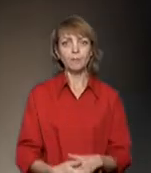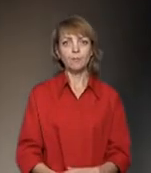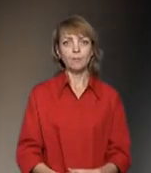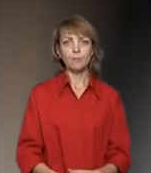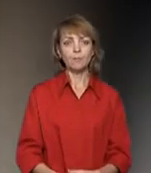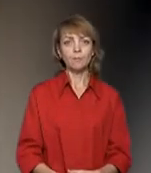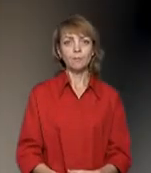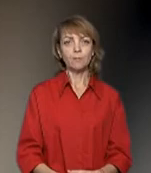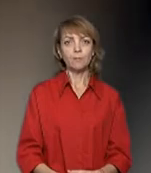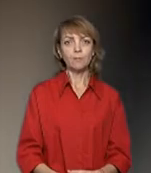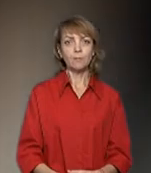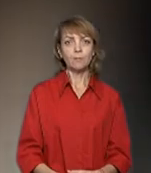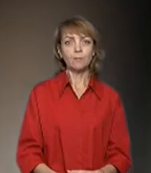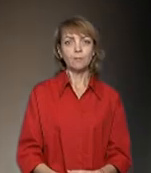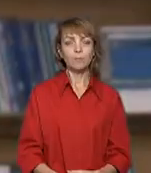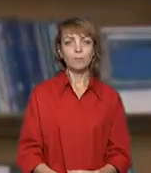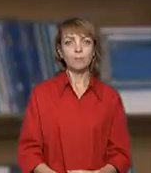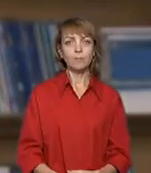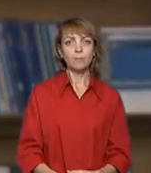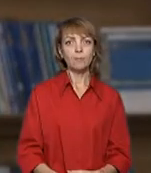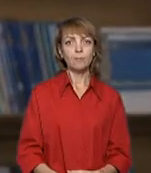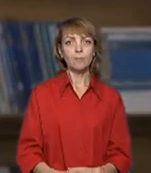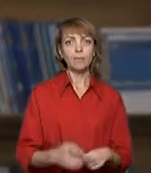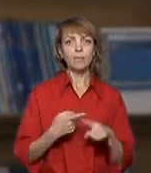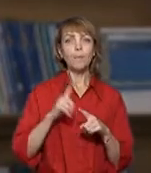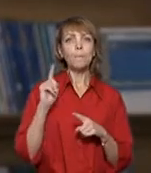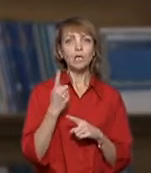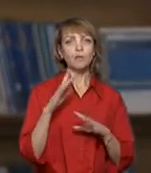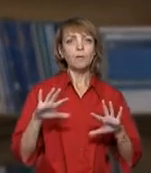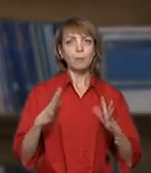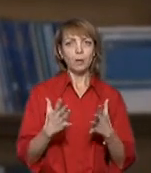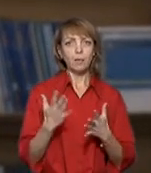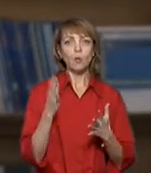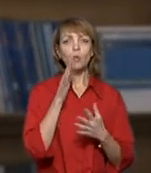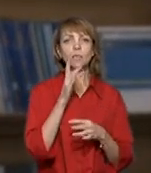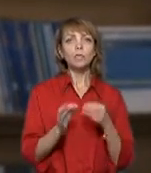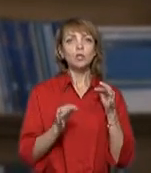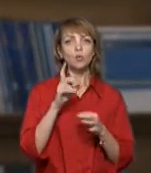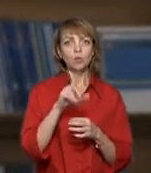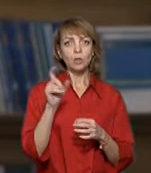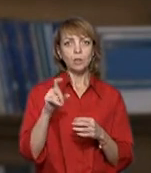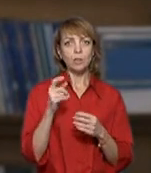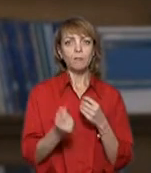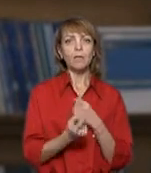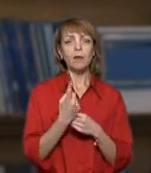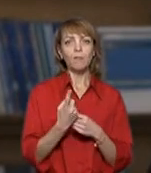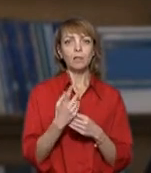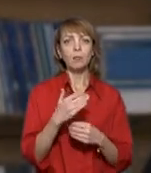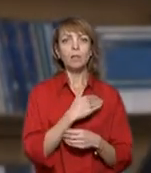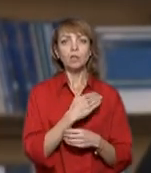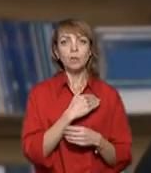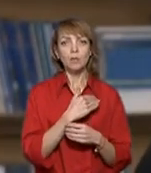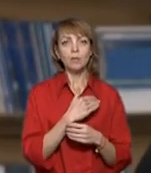здерті, тут плече здерті. Це перший випадок, коли засуджені виявили